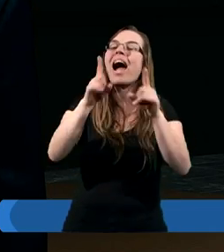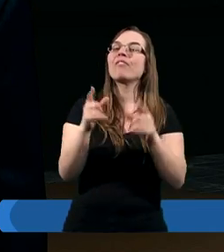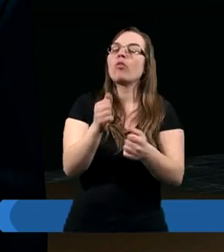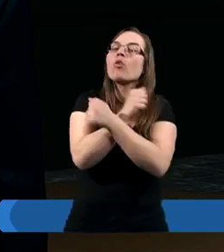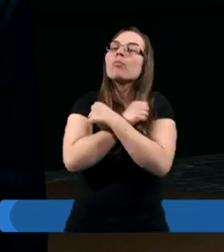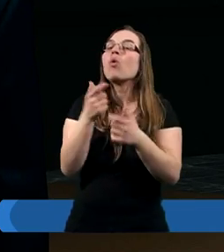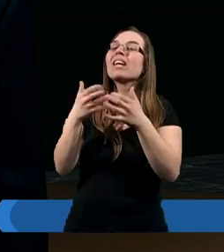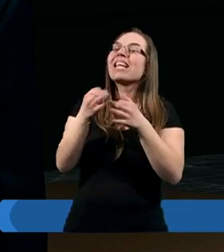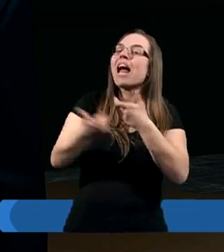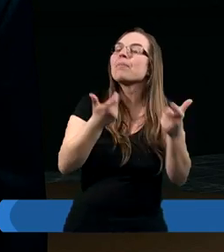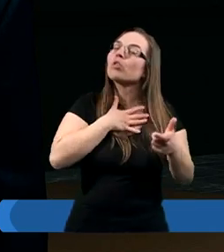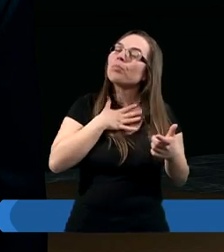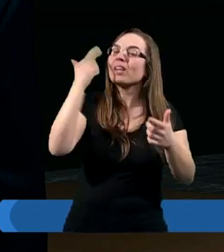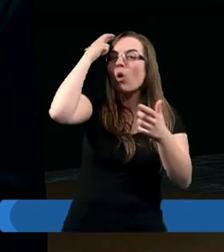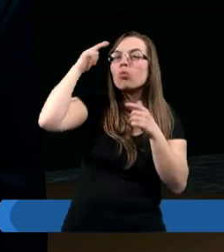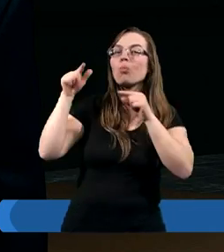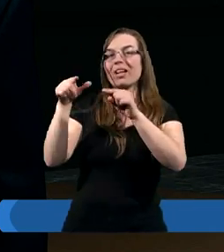chrześcijaństwo nabiera.